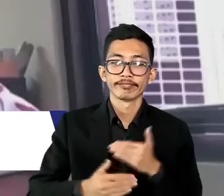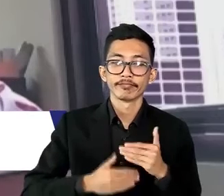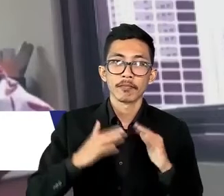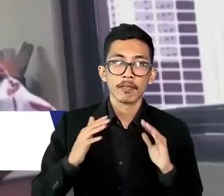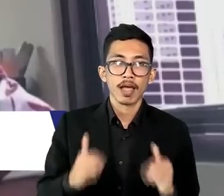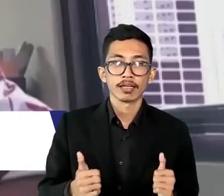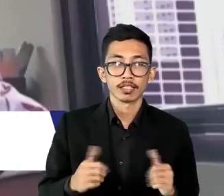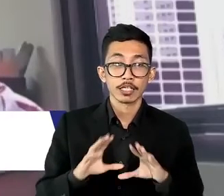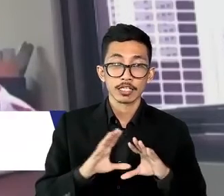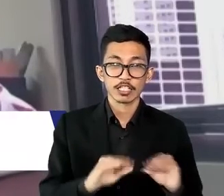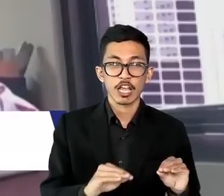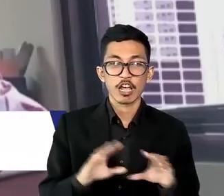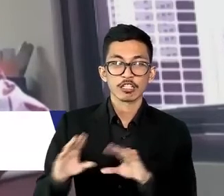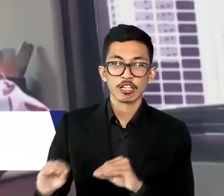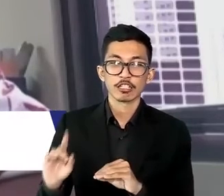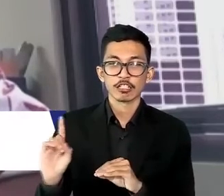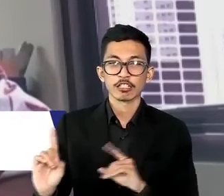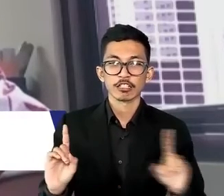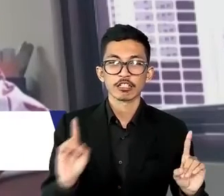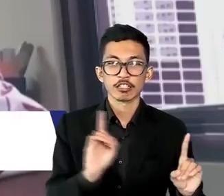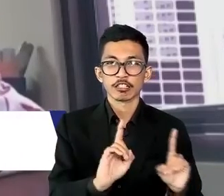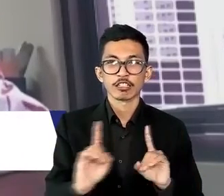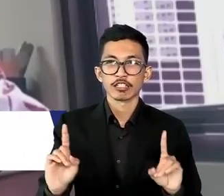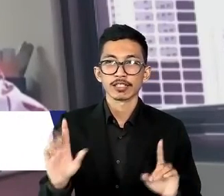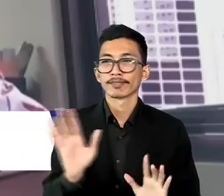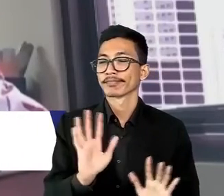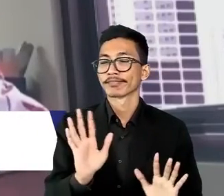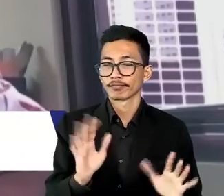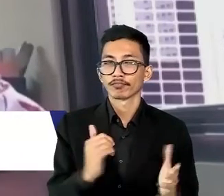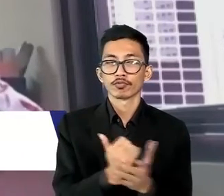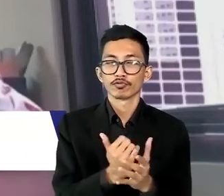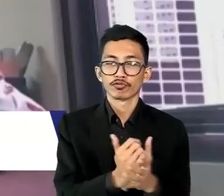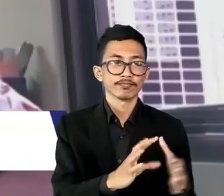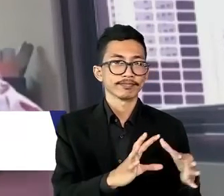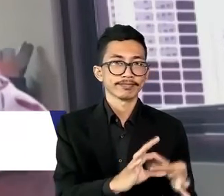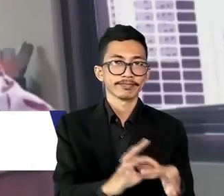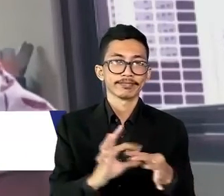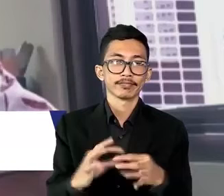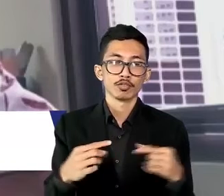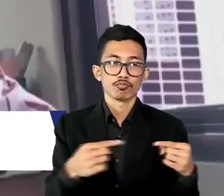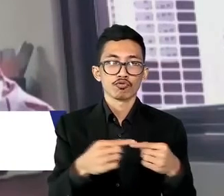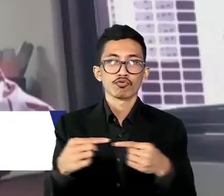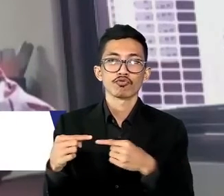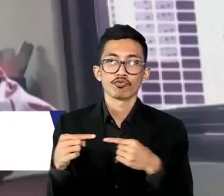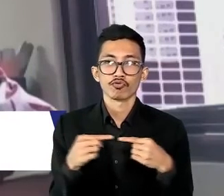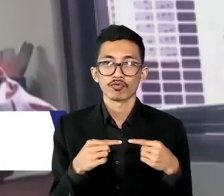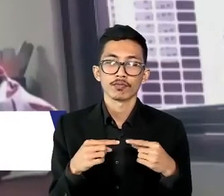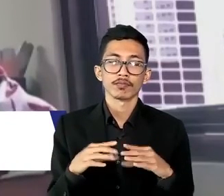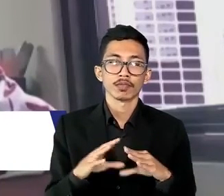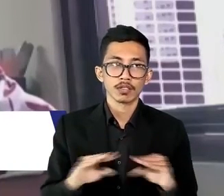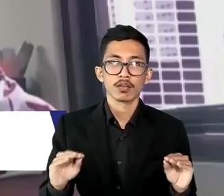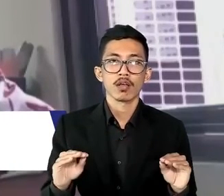tidak bekerja masing-masing. Unit ini melaksanakan ini dan ini, jadi tidak saing-saingan, kita semua terintegrasi dengan baik dalam